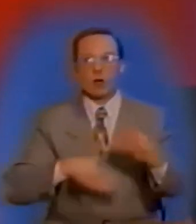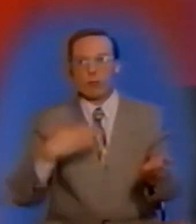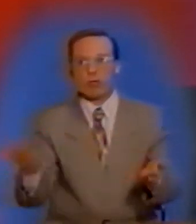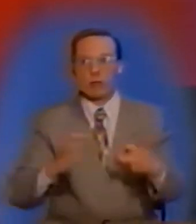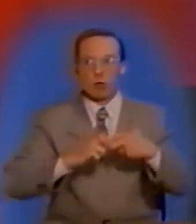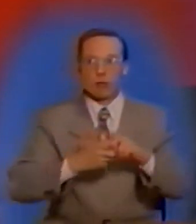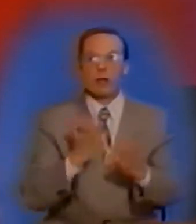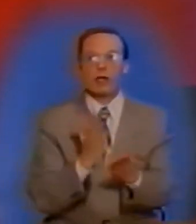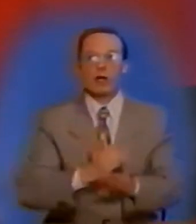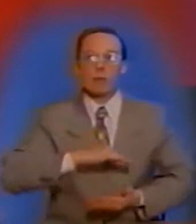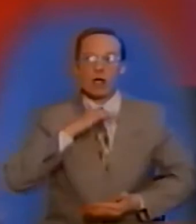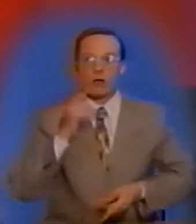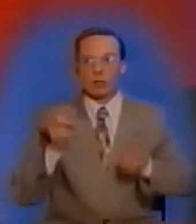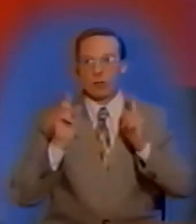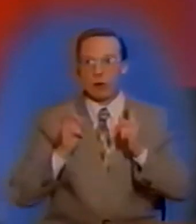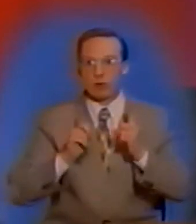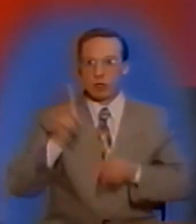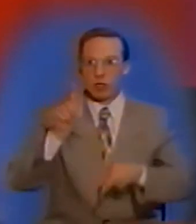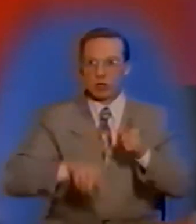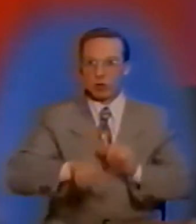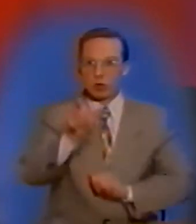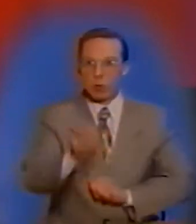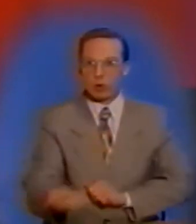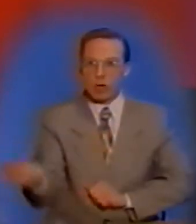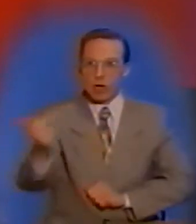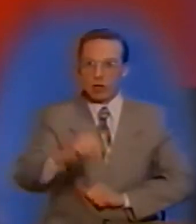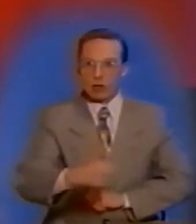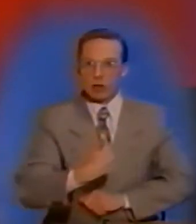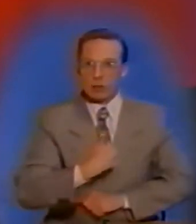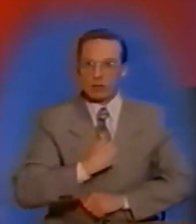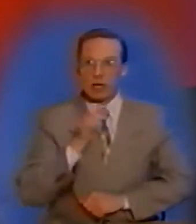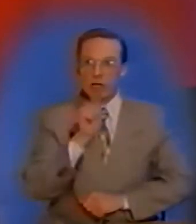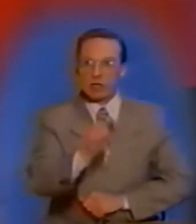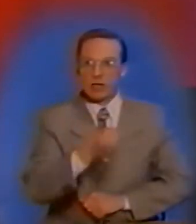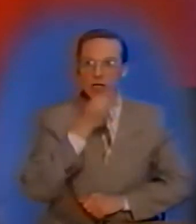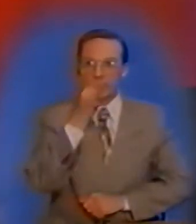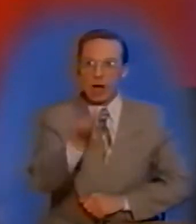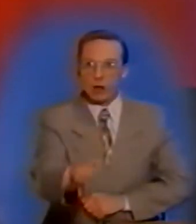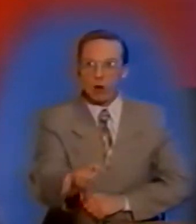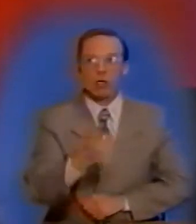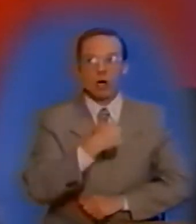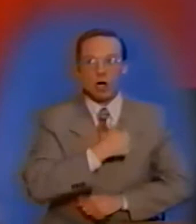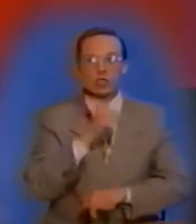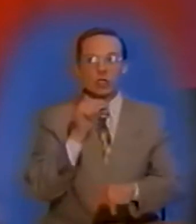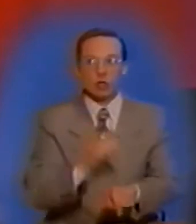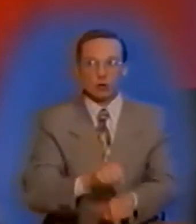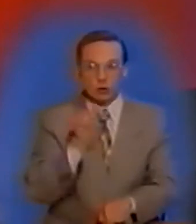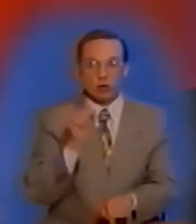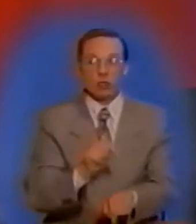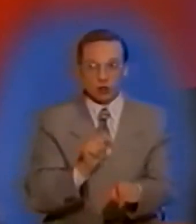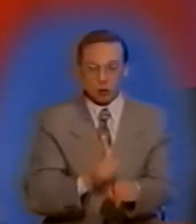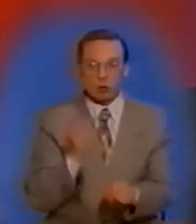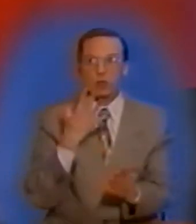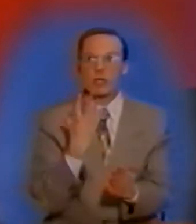pakankamai pavojinga, jeigu žmogus ateina pas mane ir jisai sako, kad aš jaučiu